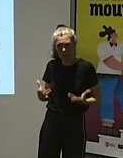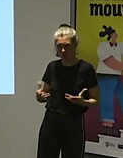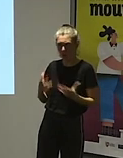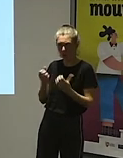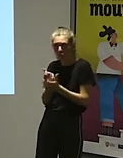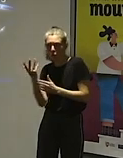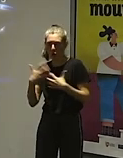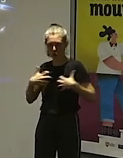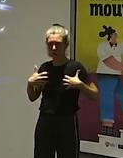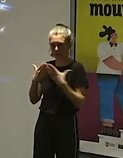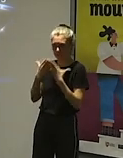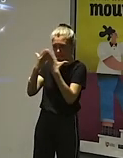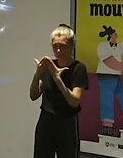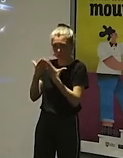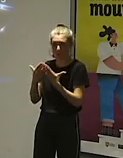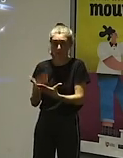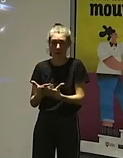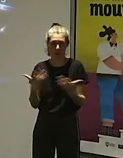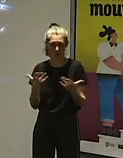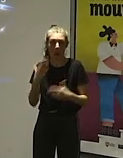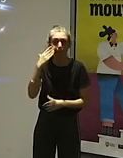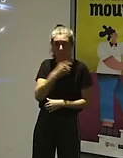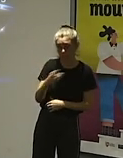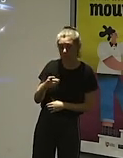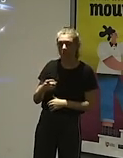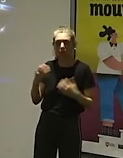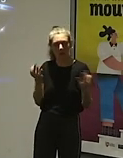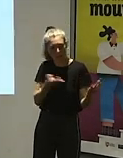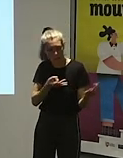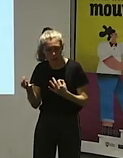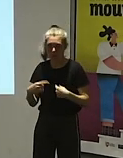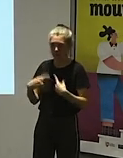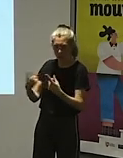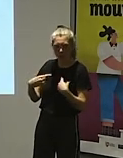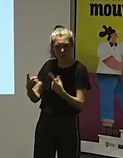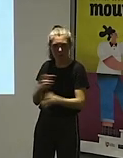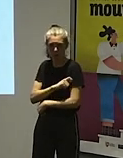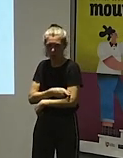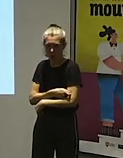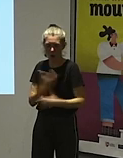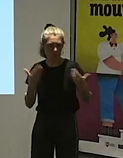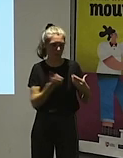l'activité physique régulière va avoir des effets aussi bénéfiques que des antidépresseurs. Là c'est une étude de